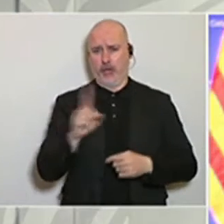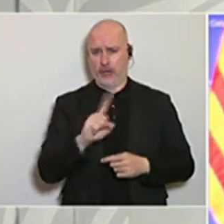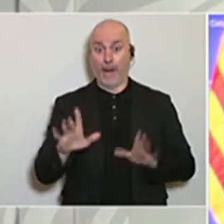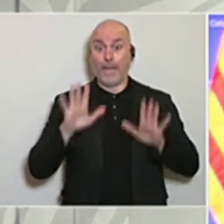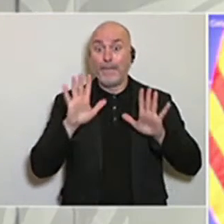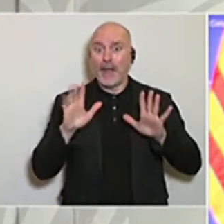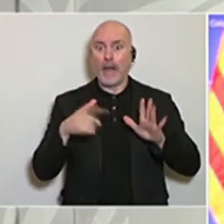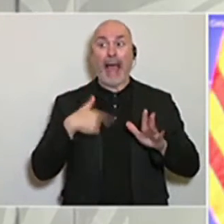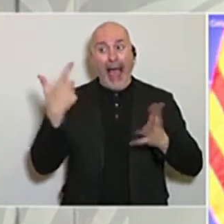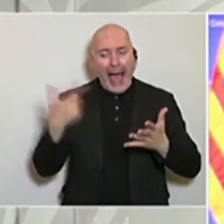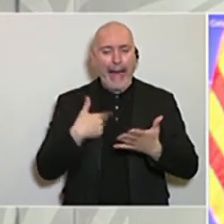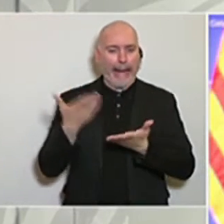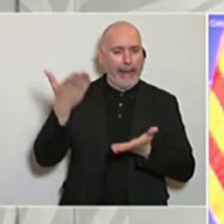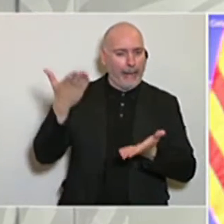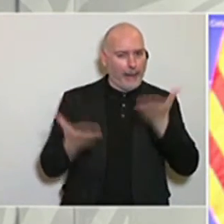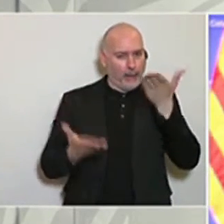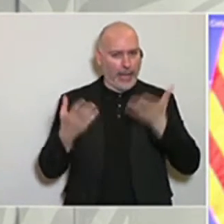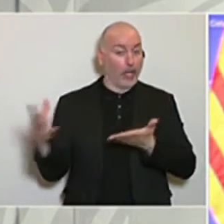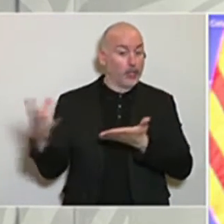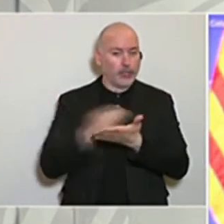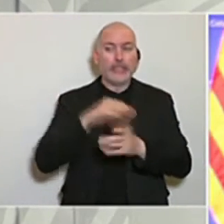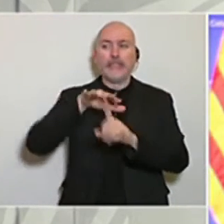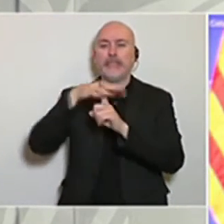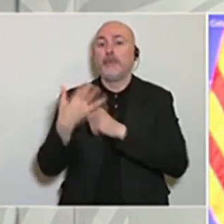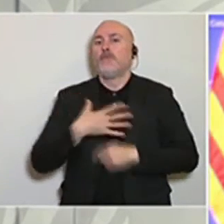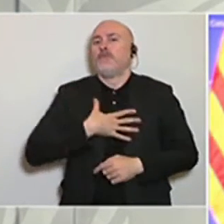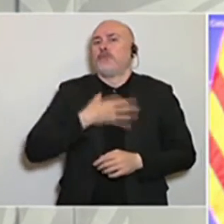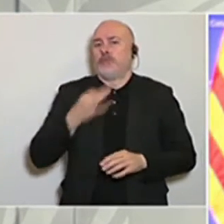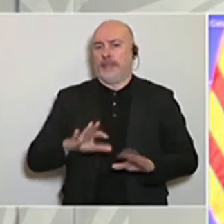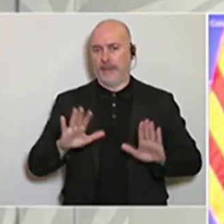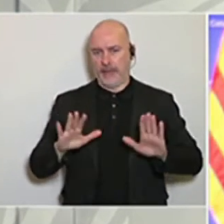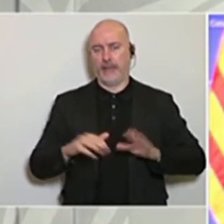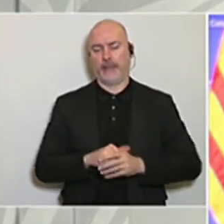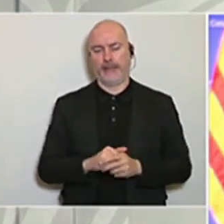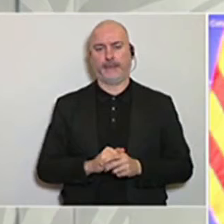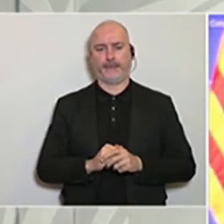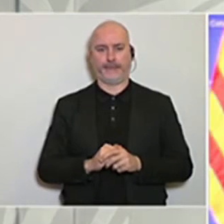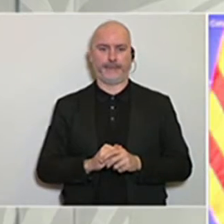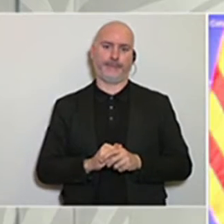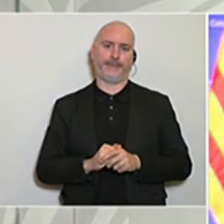sentit s'està acabant de valorar tots els escenaris possibles.